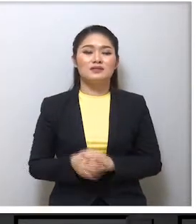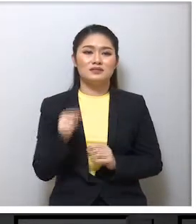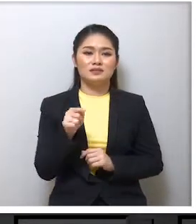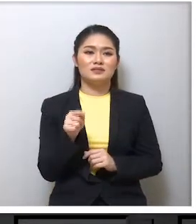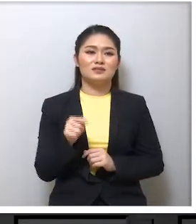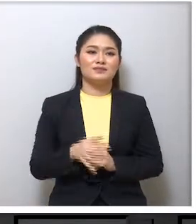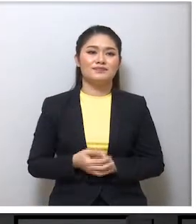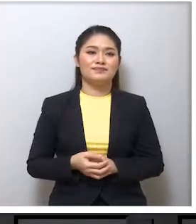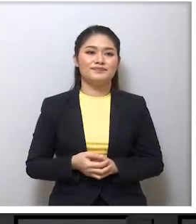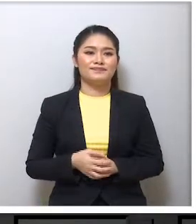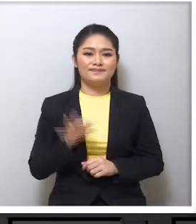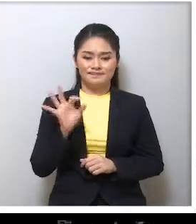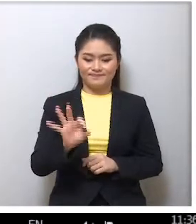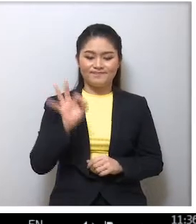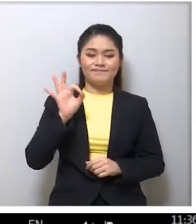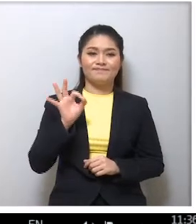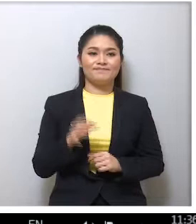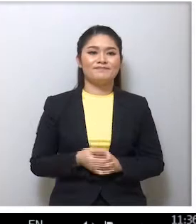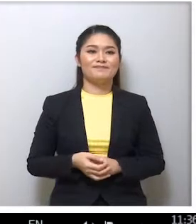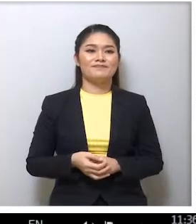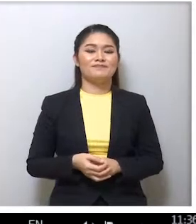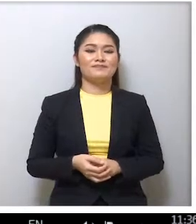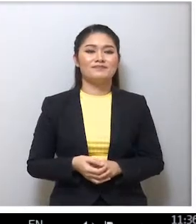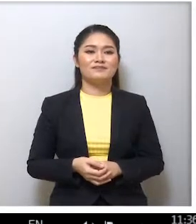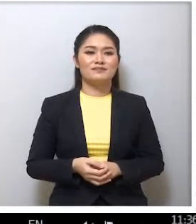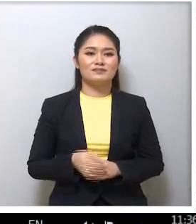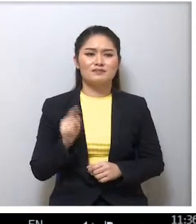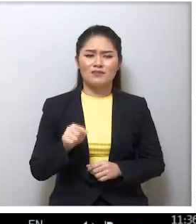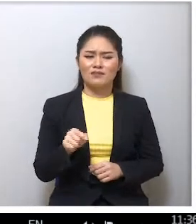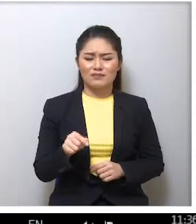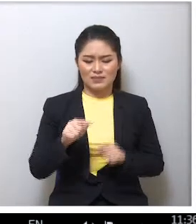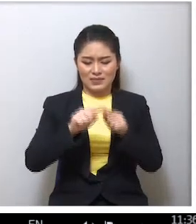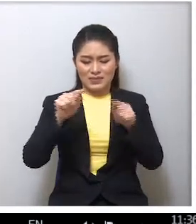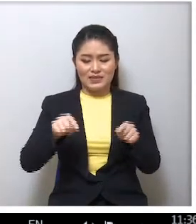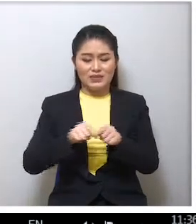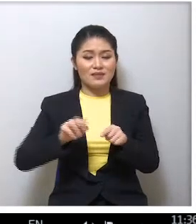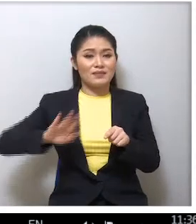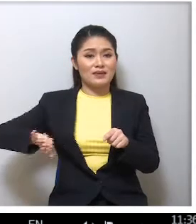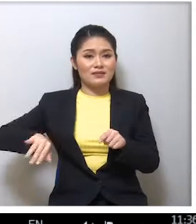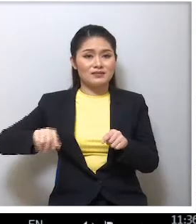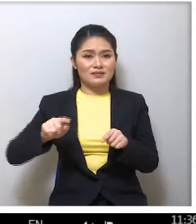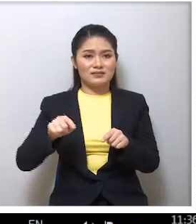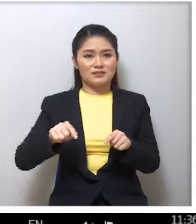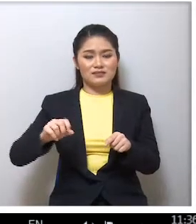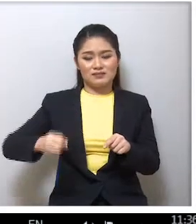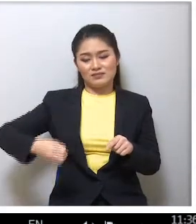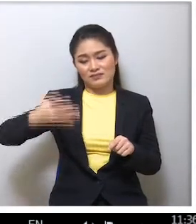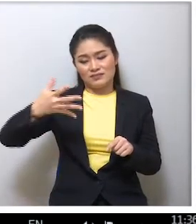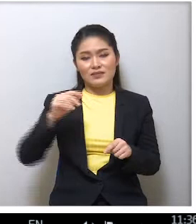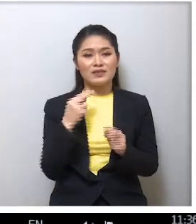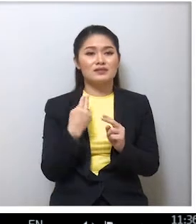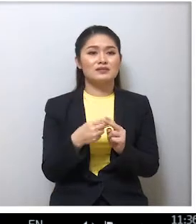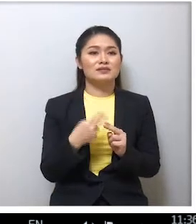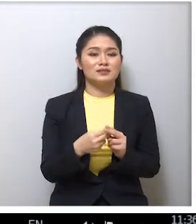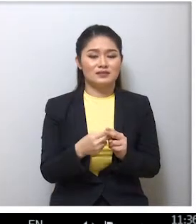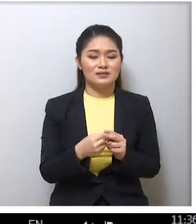ครับกดเข้าไปเลยนะฮะกดปุ่มเล็กๆสี่เหลี่ยมด้านหลังจะขึ้นหน้าจอที่ชื่อว่